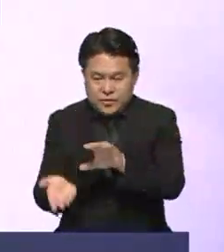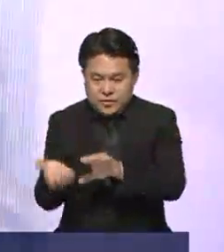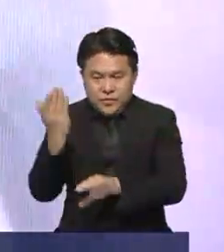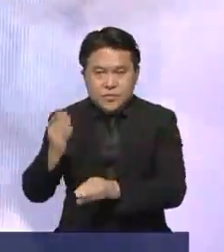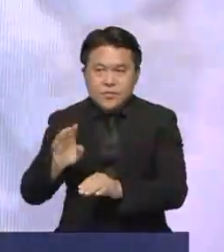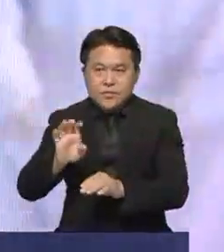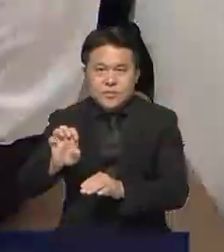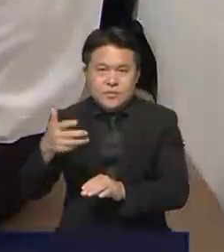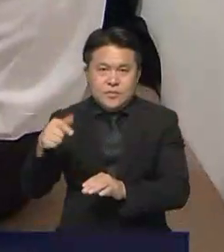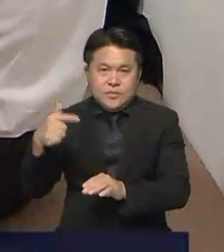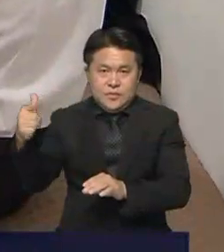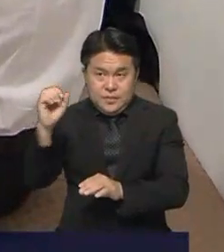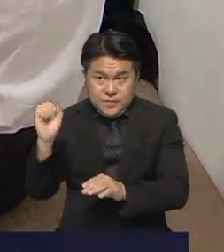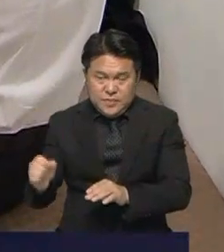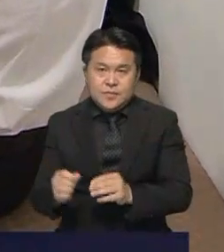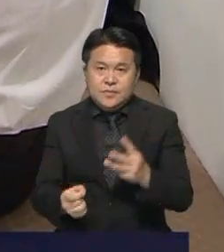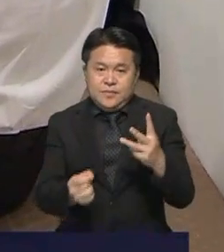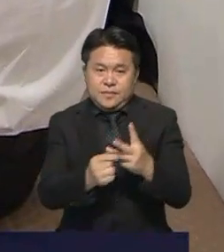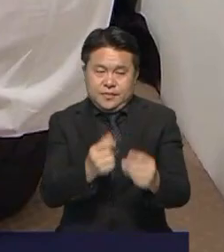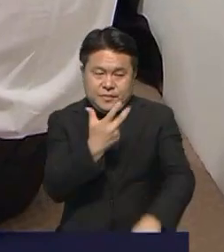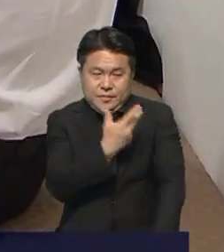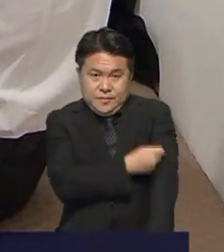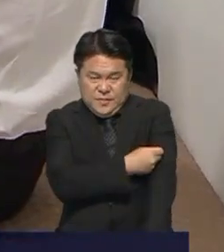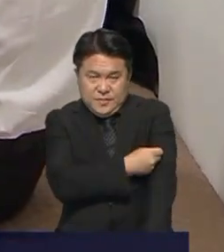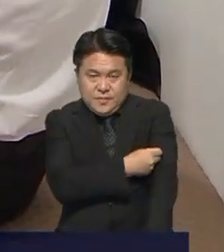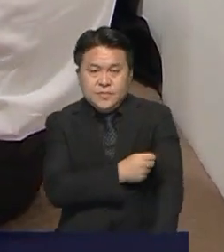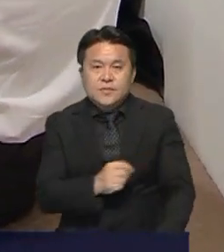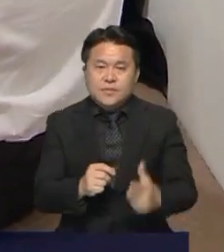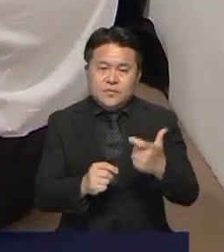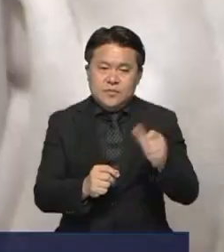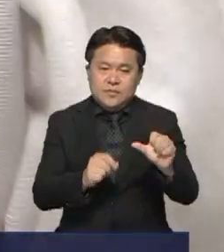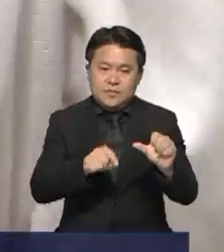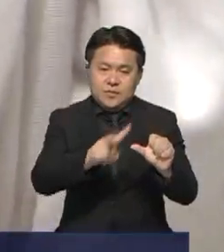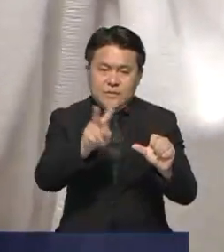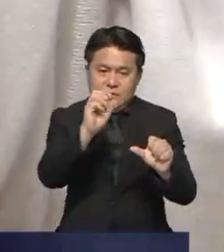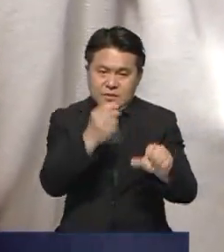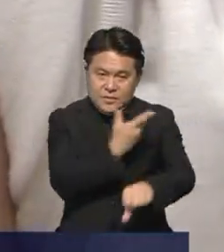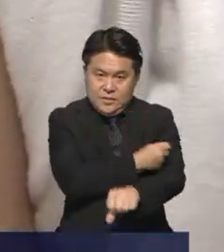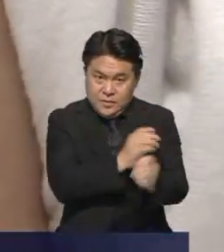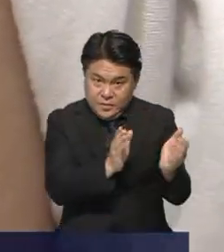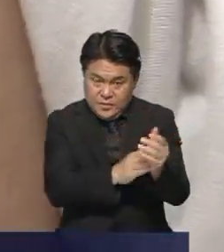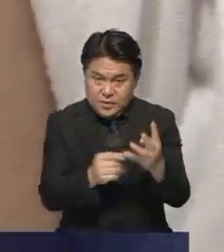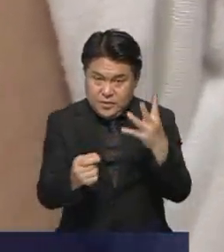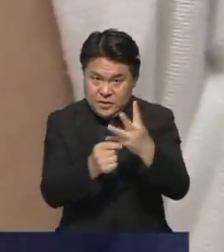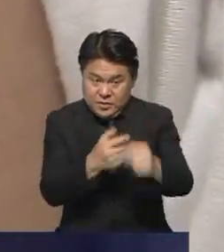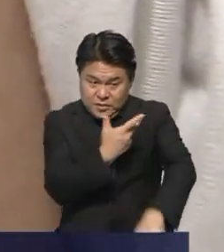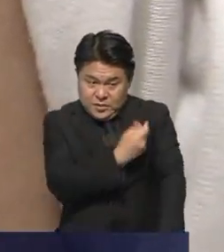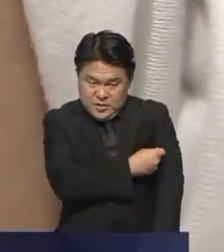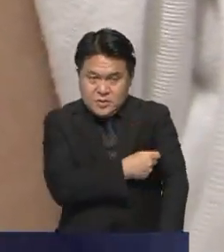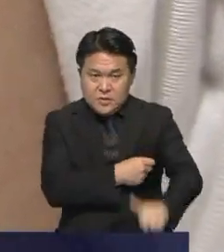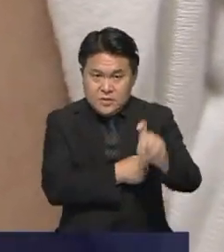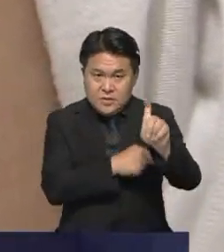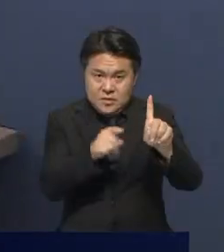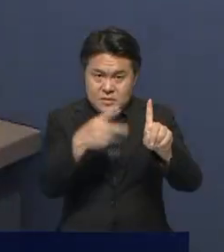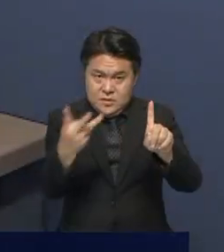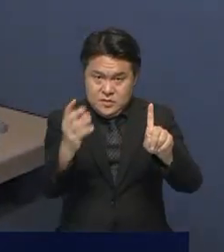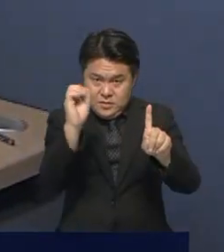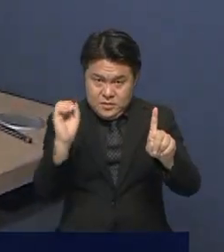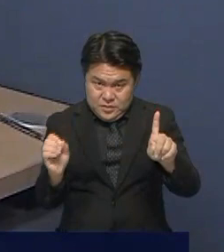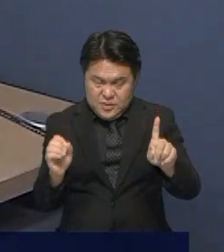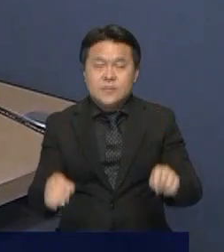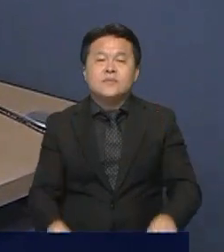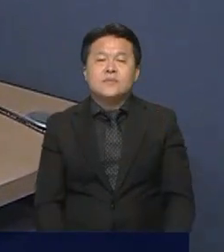48.6%입니다. 3차 백신 접종률은 인구 대비 65.2%였고 4차 접종률은